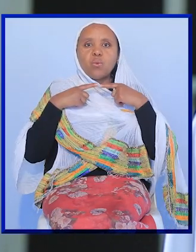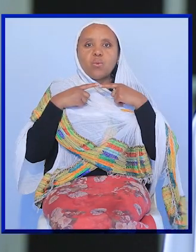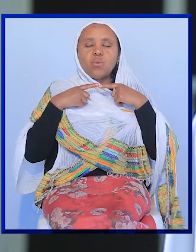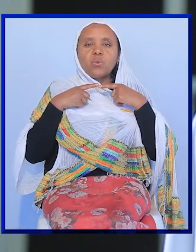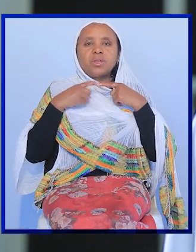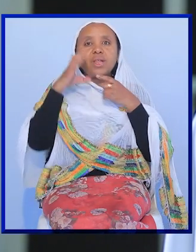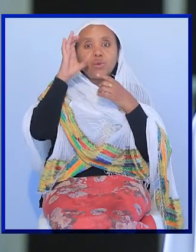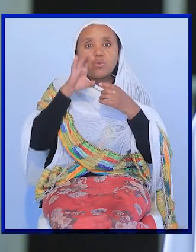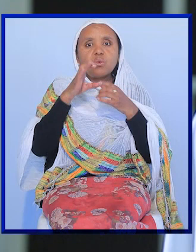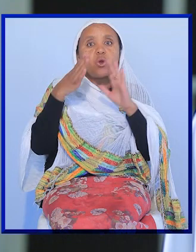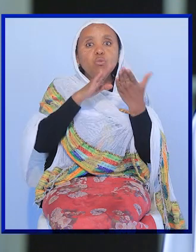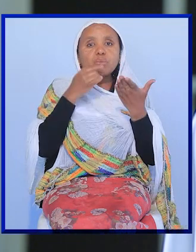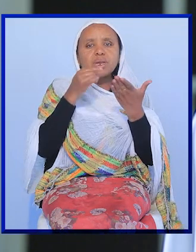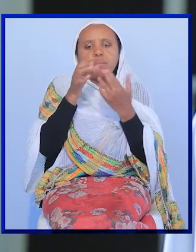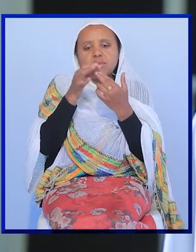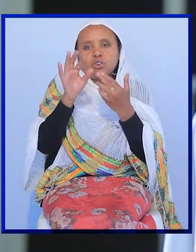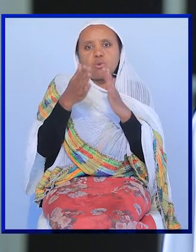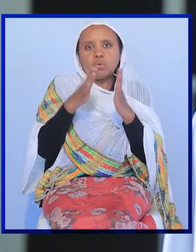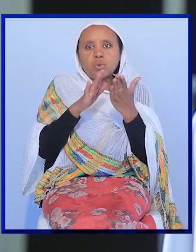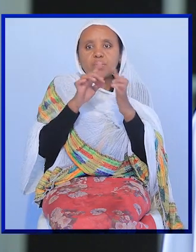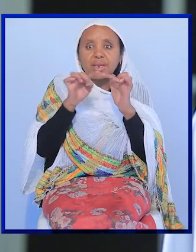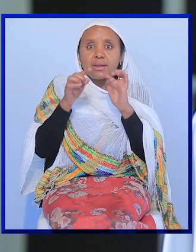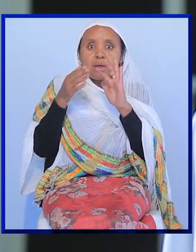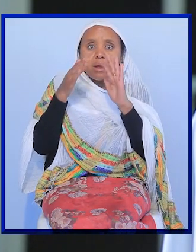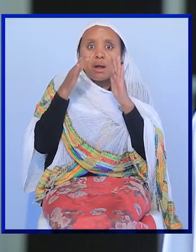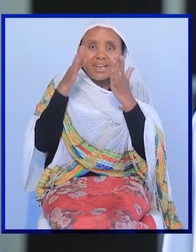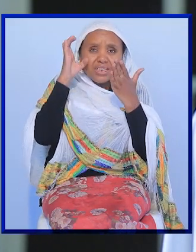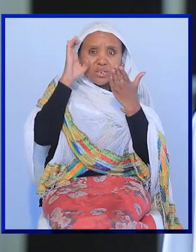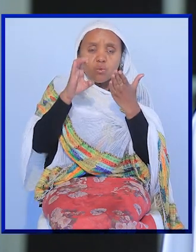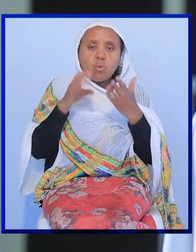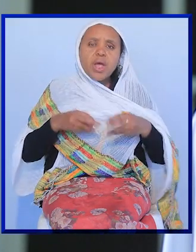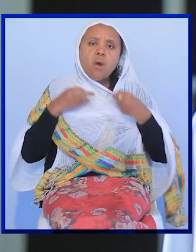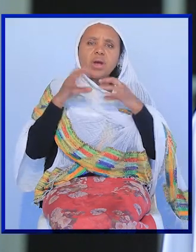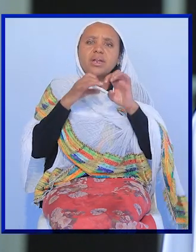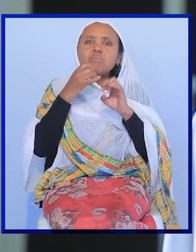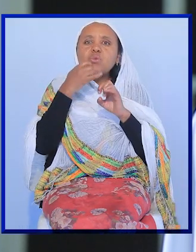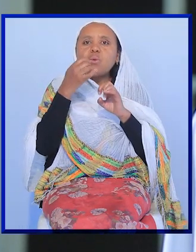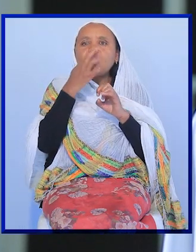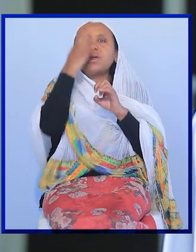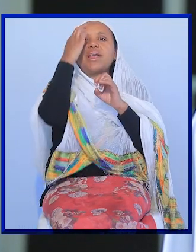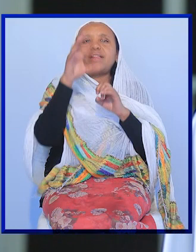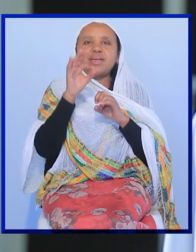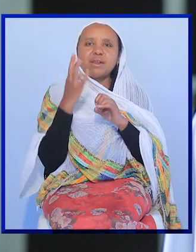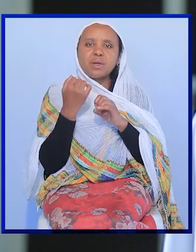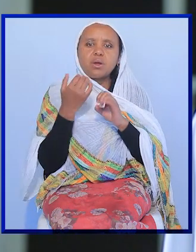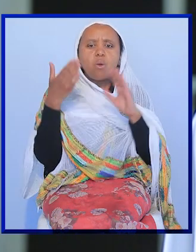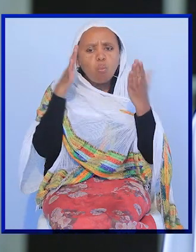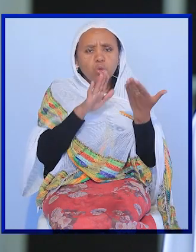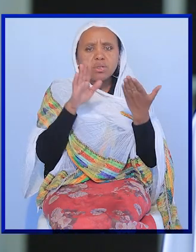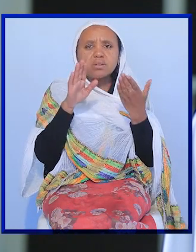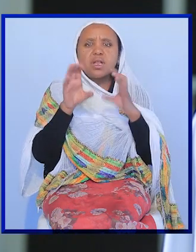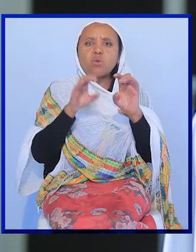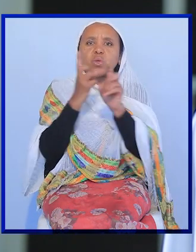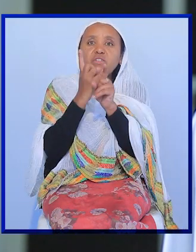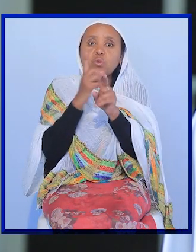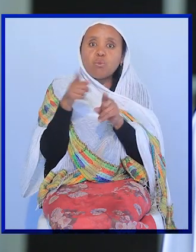ከጀምሮ ለሞት ቢል በምርጫ አይሞት። ስለዚህ አስገድዶ ሕያው አደረገኝ ብሎ ምክንያት ባገኘ ነበረ። ሙት ተደርጎ ተፈጥሮ